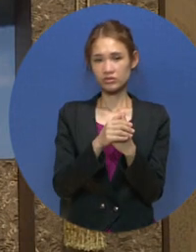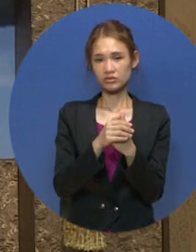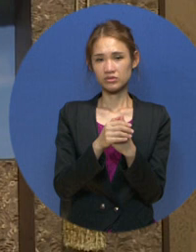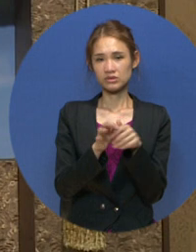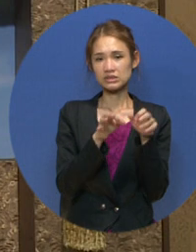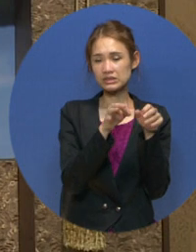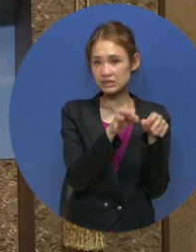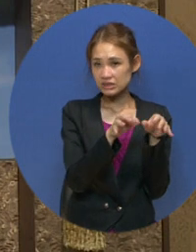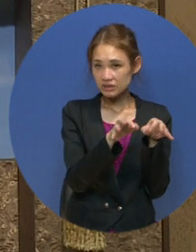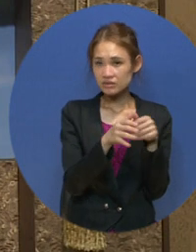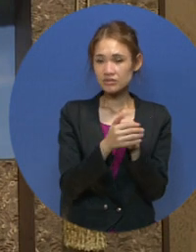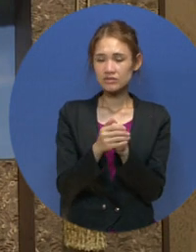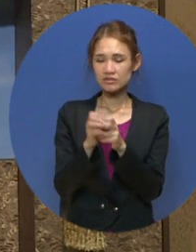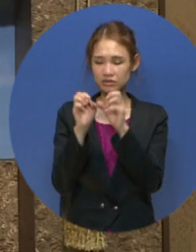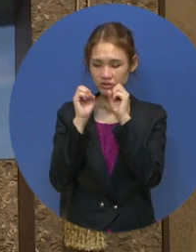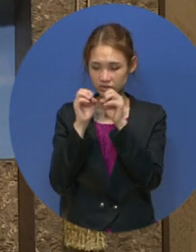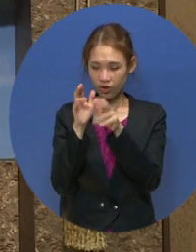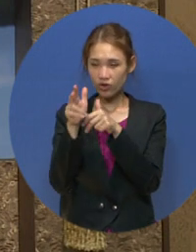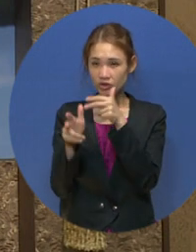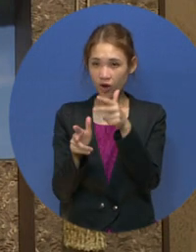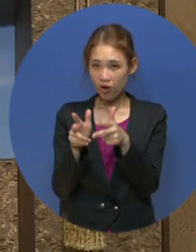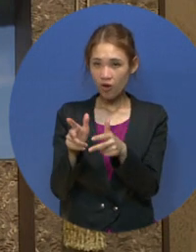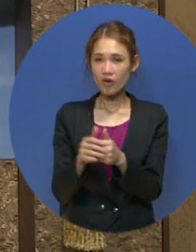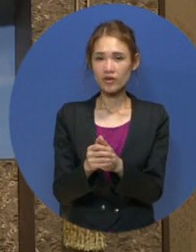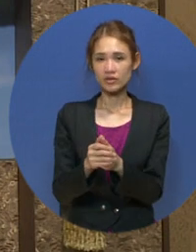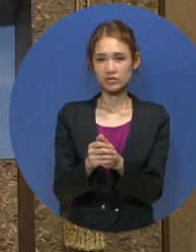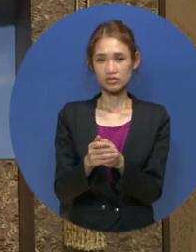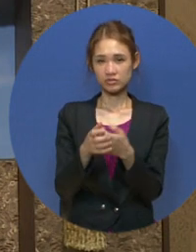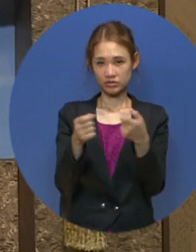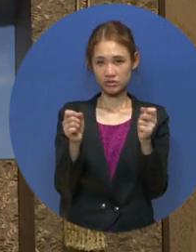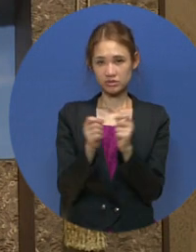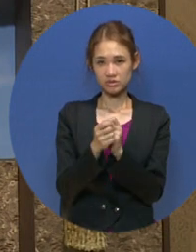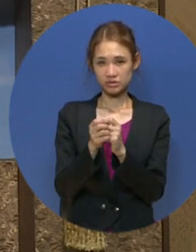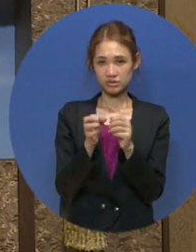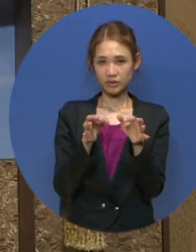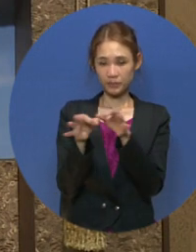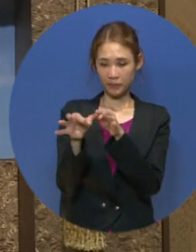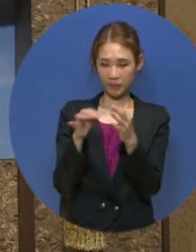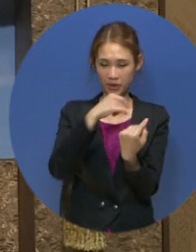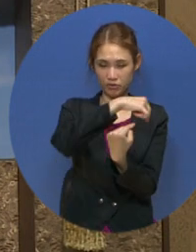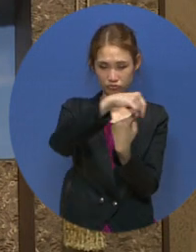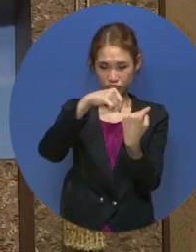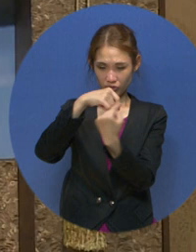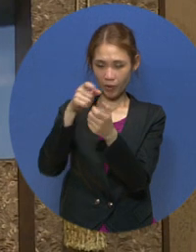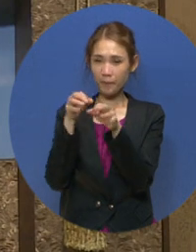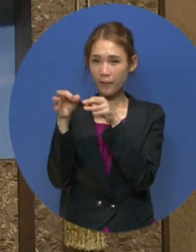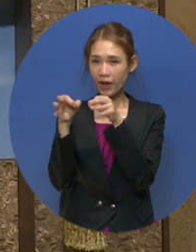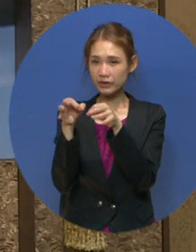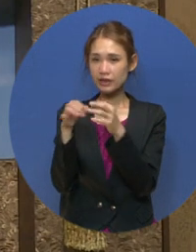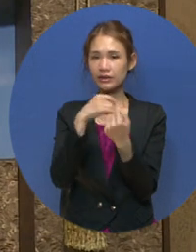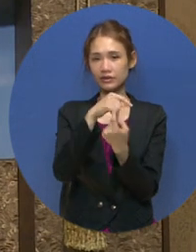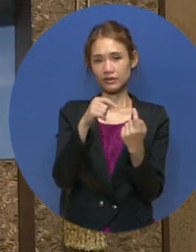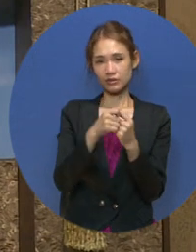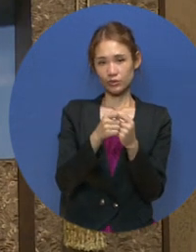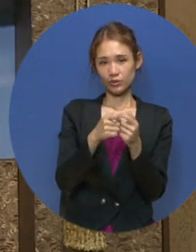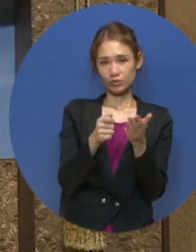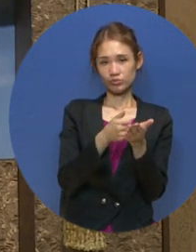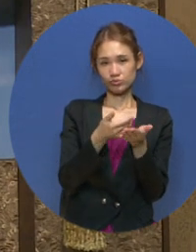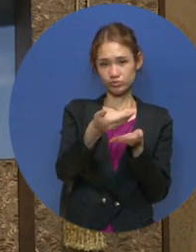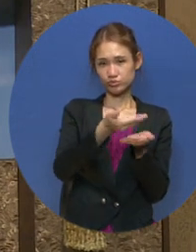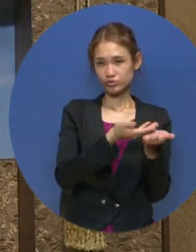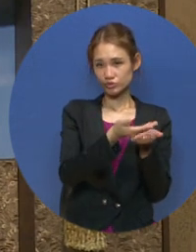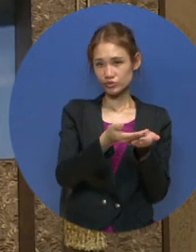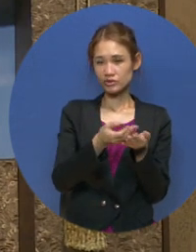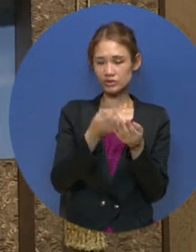기증팀, 그리고 영업팀. 영업팀은 이제 매장을 운영하는 매장팀, 그리고 물류팀, 네.